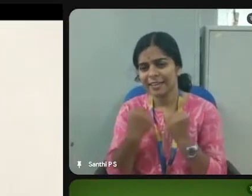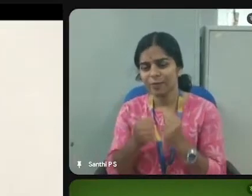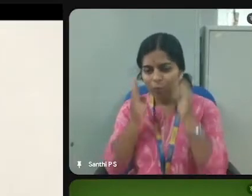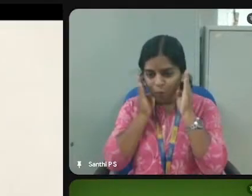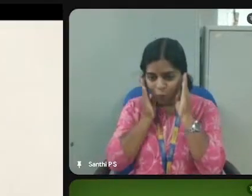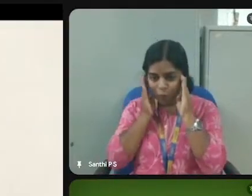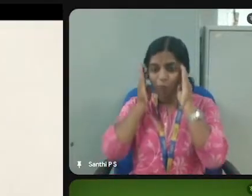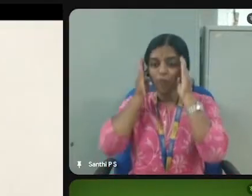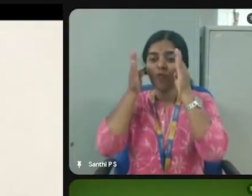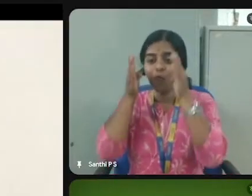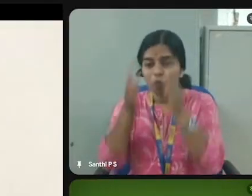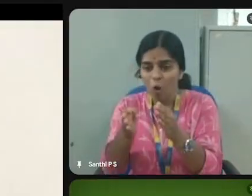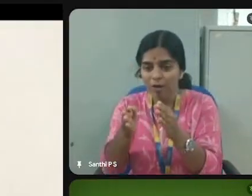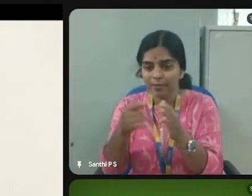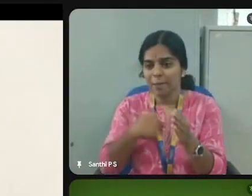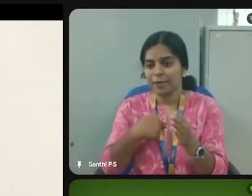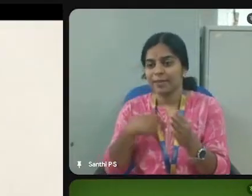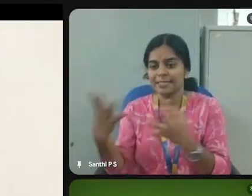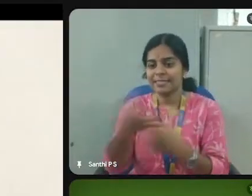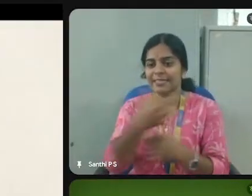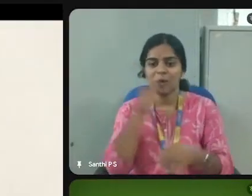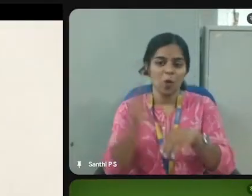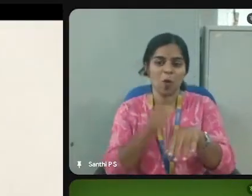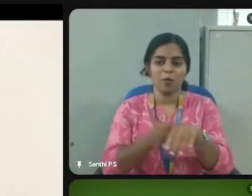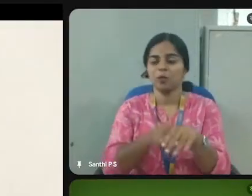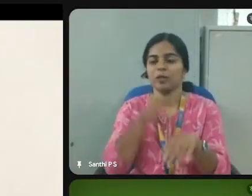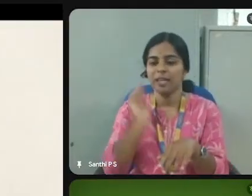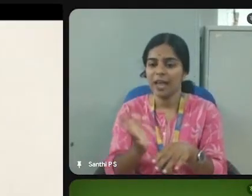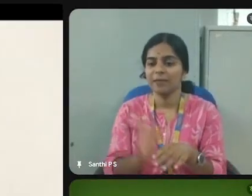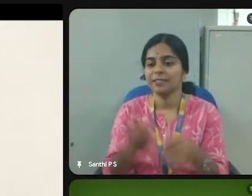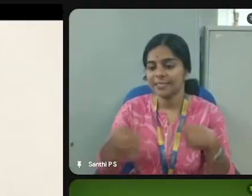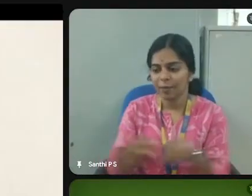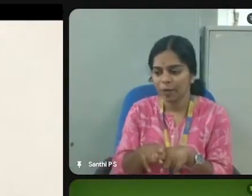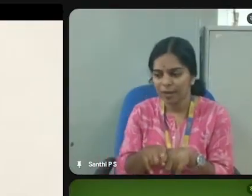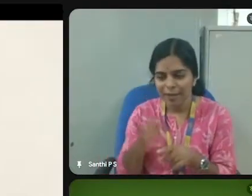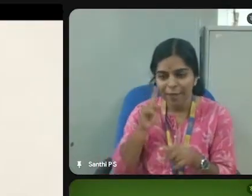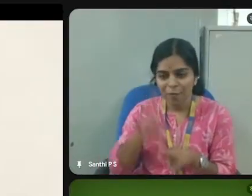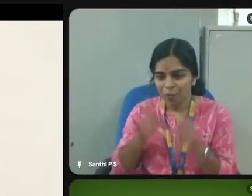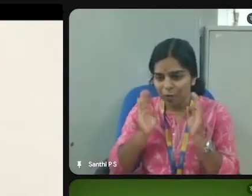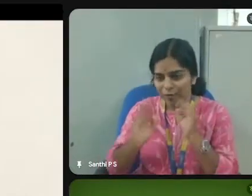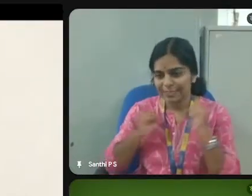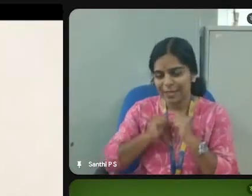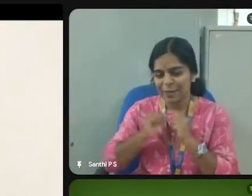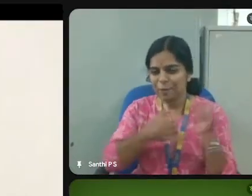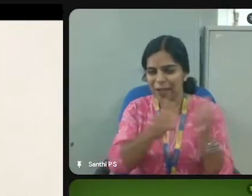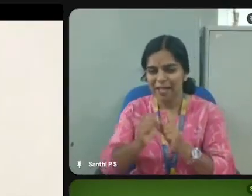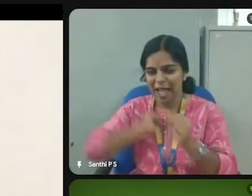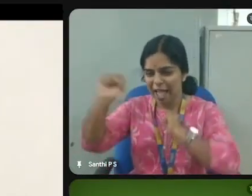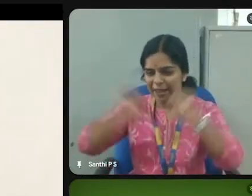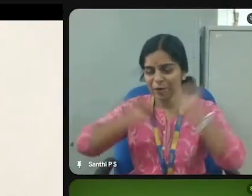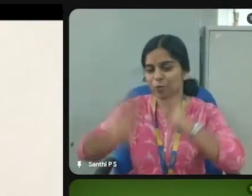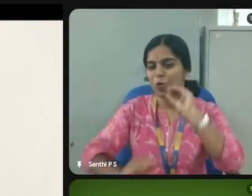ശ്രദ്ധ നമുക്ക് കിട്ടാൻ ചാൻസസ് ഉണ്ട്. അതേപോലെ തന്നെ അവർക്ക് കുറച്ചും കൂടെ ഓർഗനൈസ് ചെയ്ത് പ്ലാൻ ചെയ്ത് ഓരോ കാര്യങ്ങൾ അവർക്ക് ചെയ്യാൻ